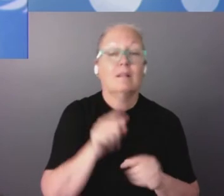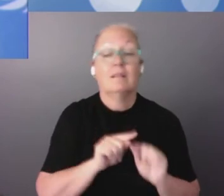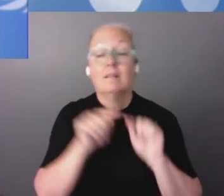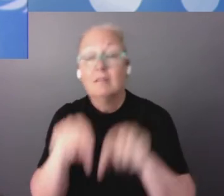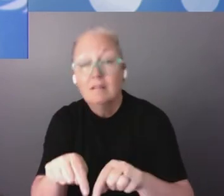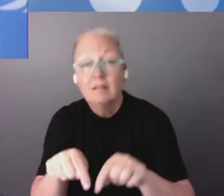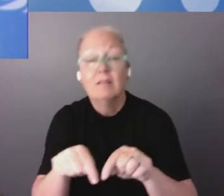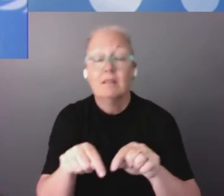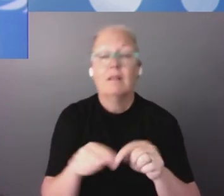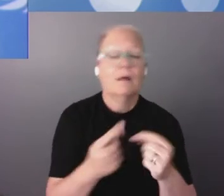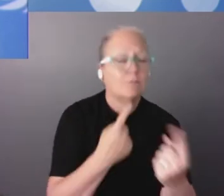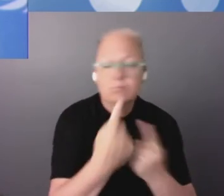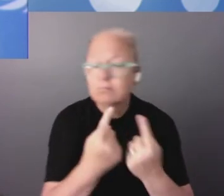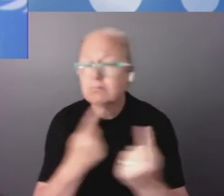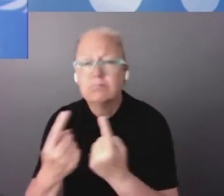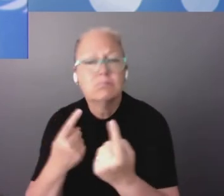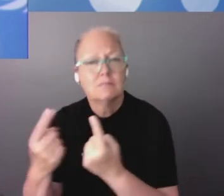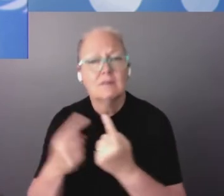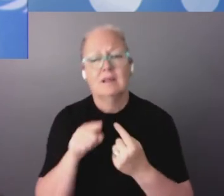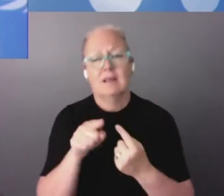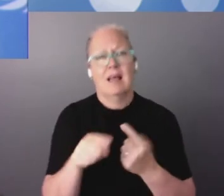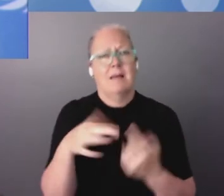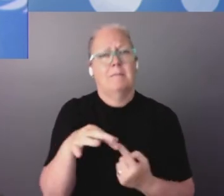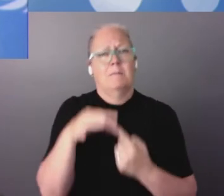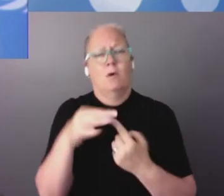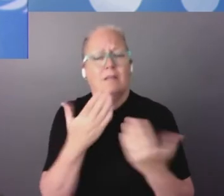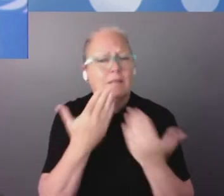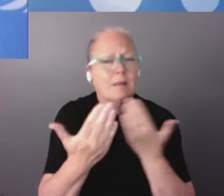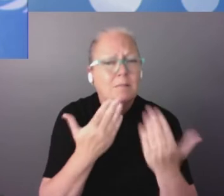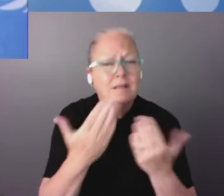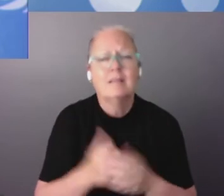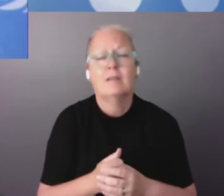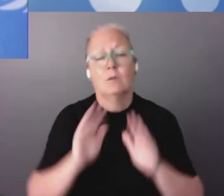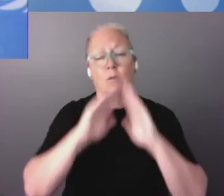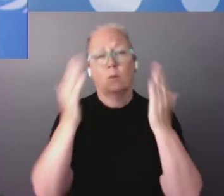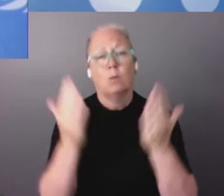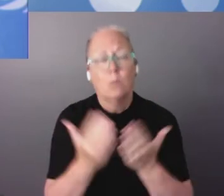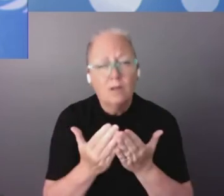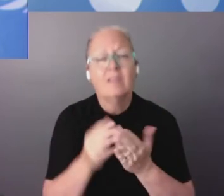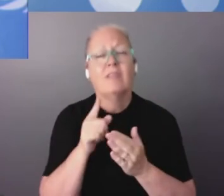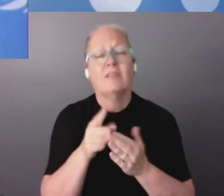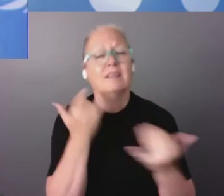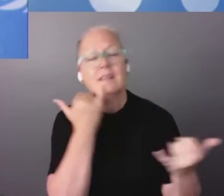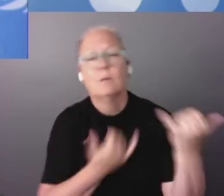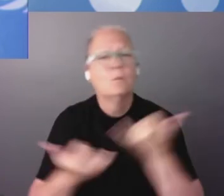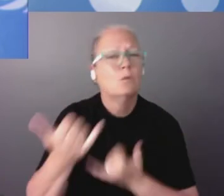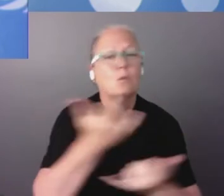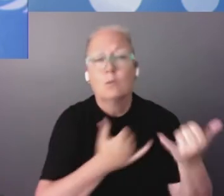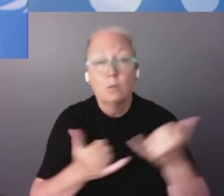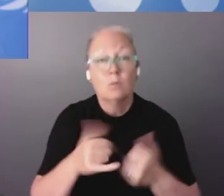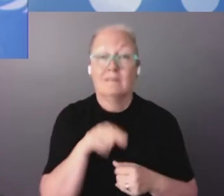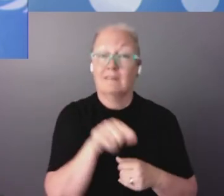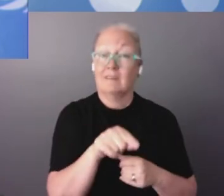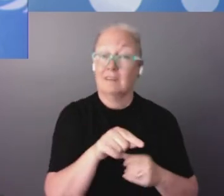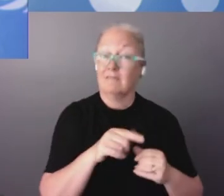pour nous occuper de l'exclusion numérique. En janvier, à Qatar, nous avons rencontré pendant